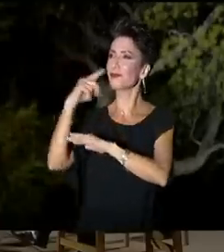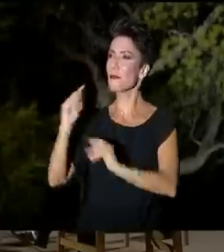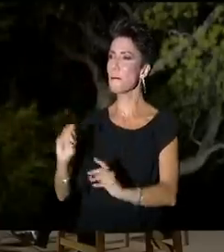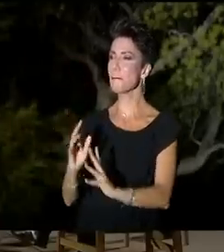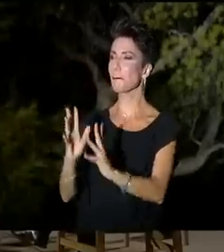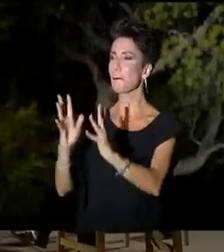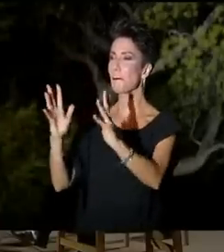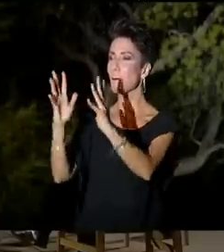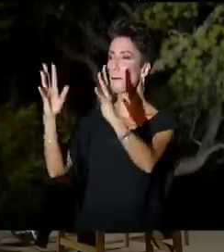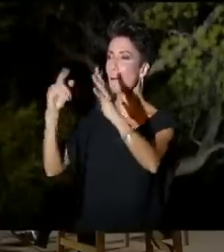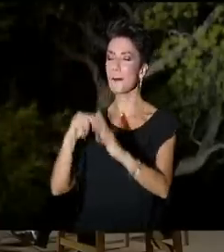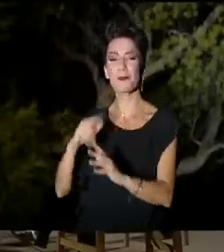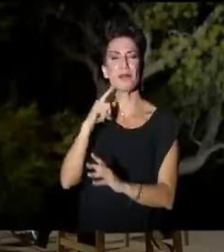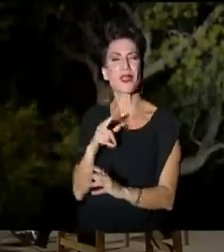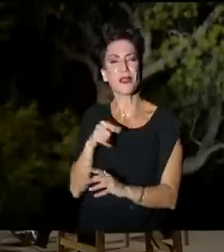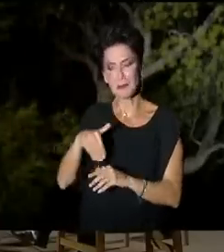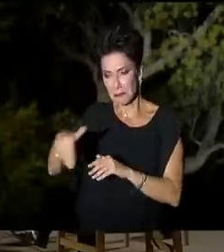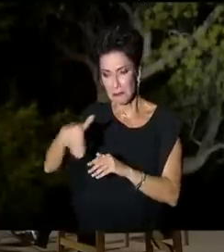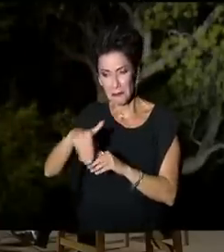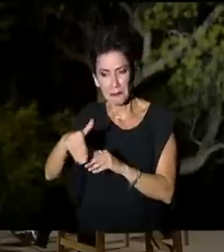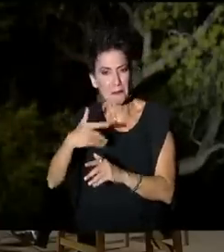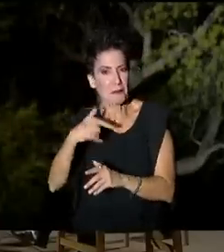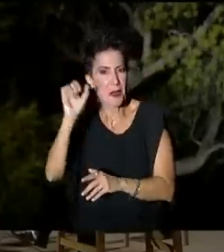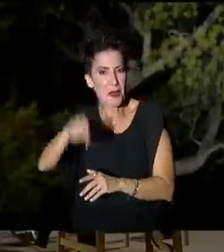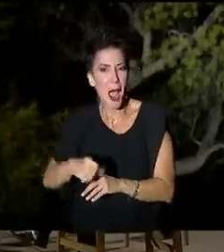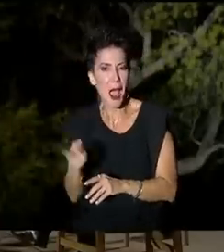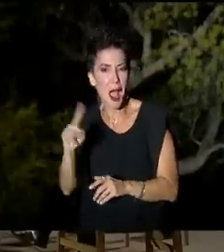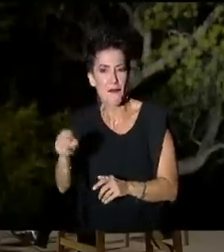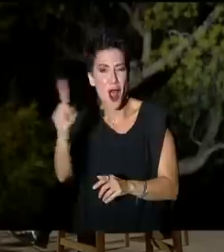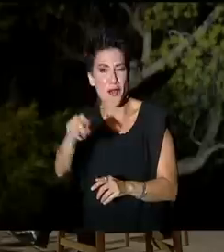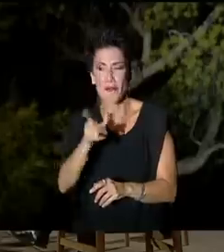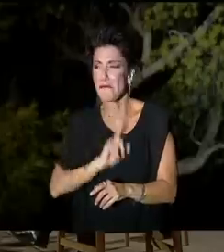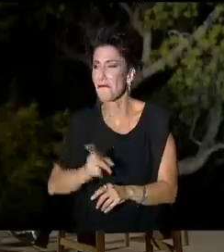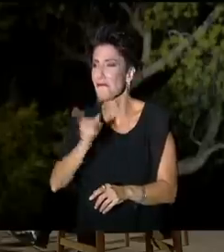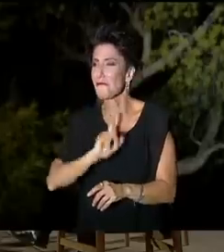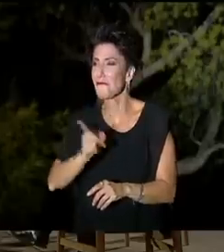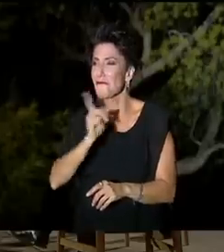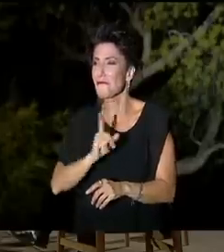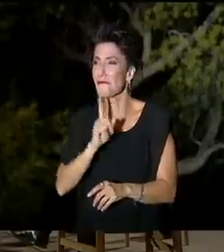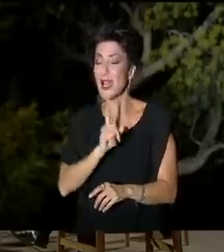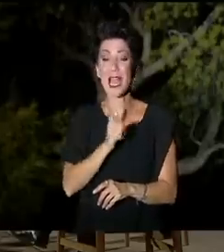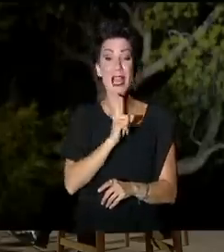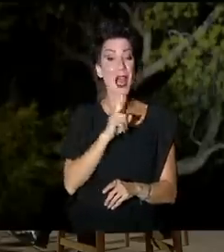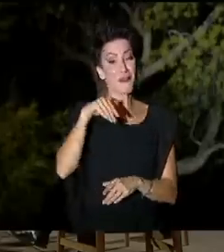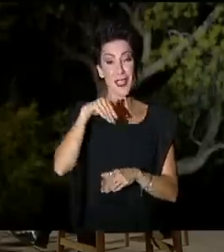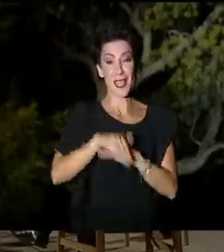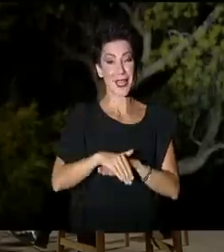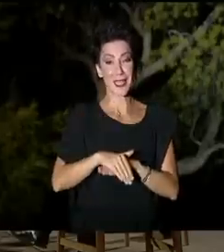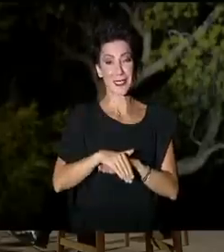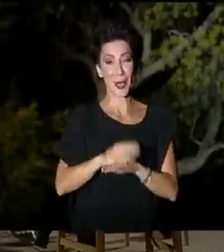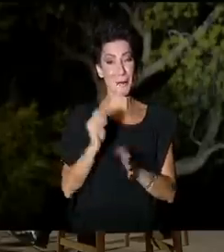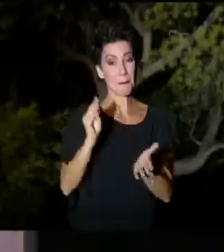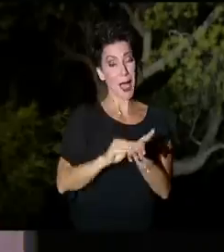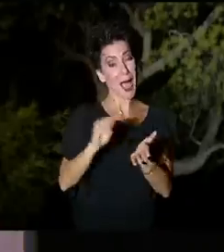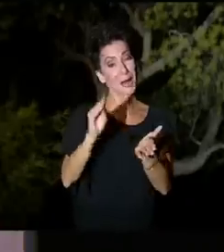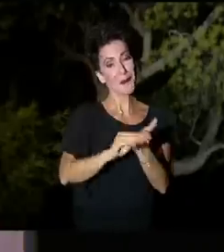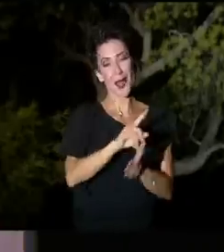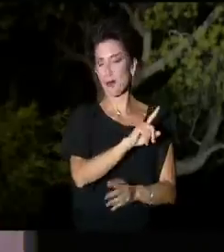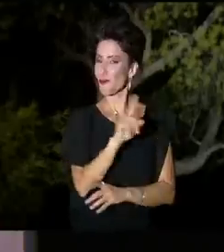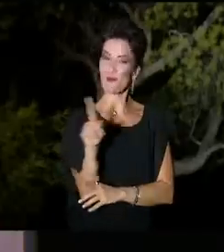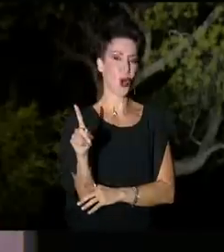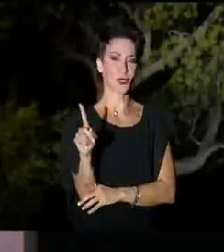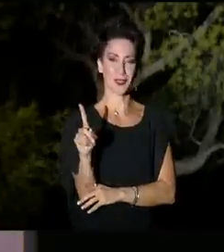αυτά θα είναι καθημερινό θέαμα, ενώ η νύχτα αυτή δεν θα ξανάρθει ποτέ. Μπροστά στο πνεύμα σου,